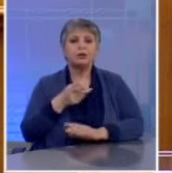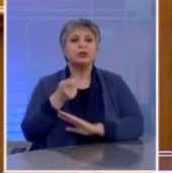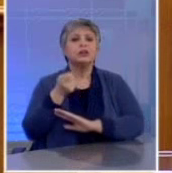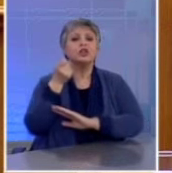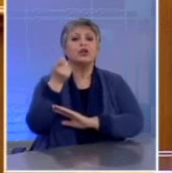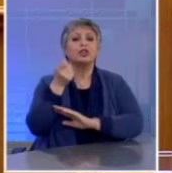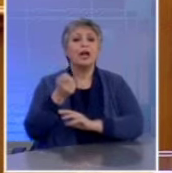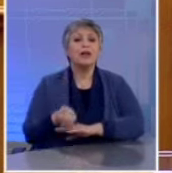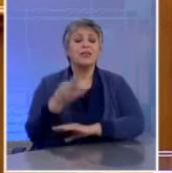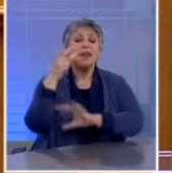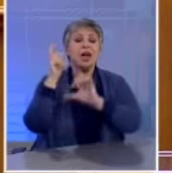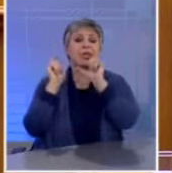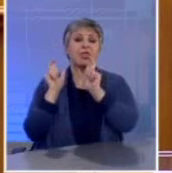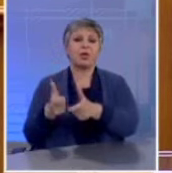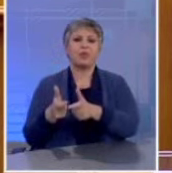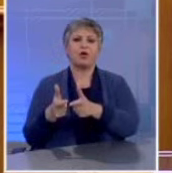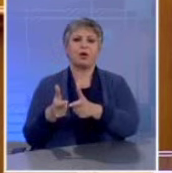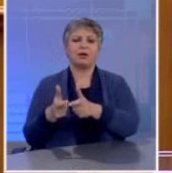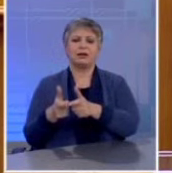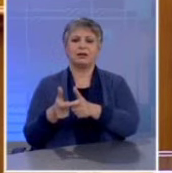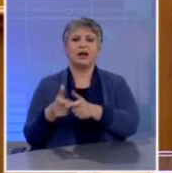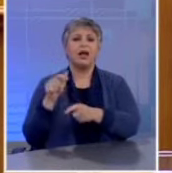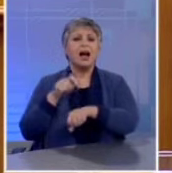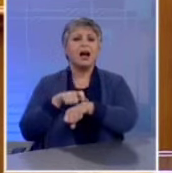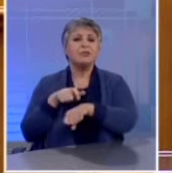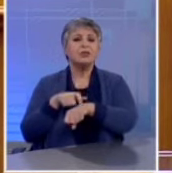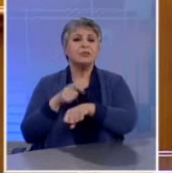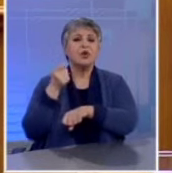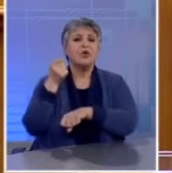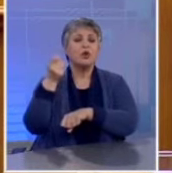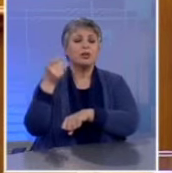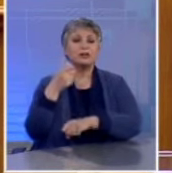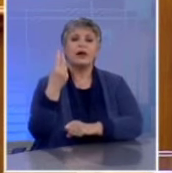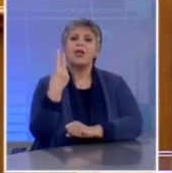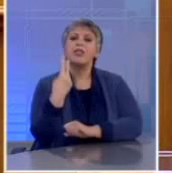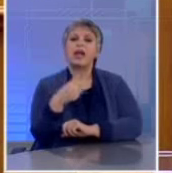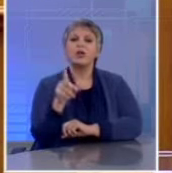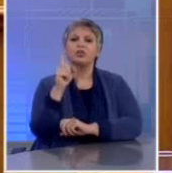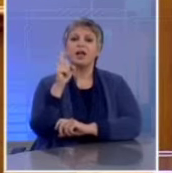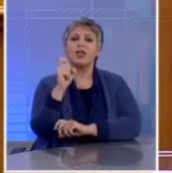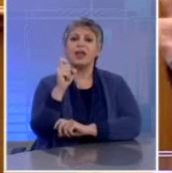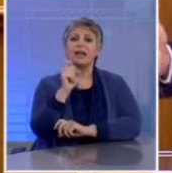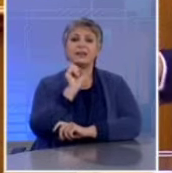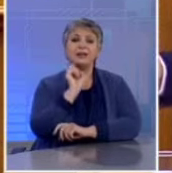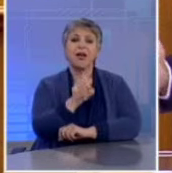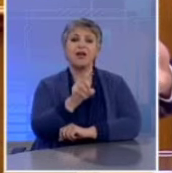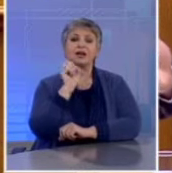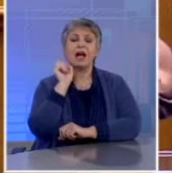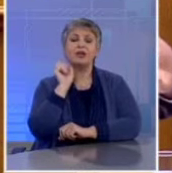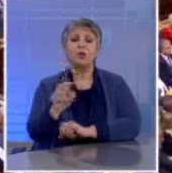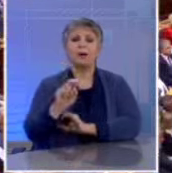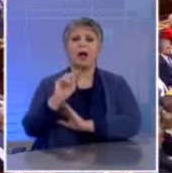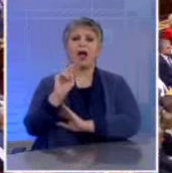Νέας Δημοκρατίας, ανέρχονται σήμερα στο ποσό των 210 εκατομμυρίων ευρώ. Και αν κάνω λάθος, να με